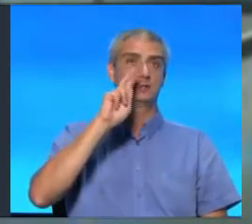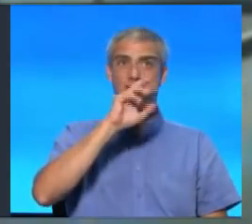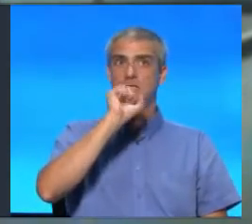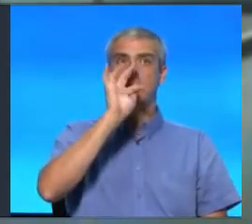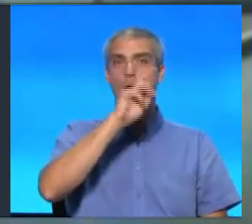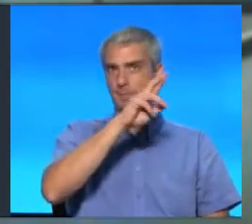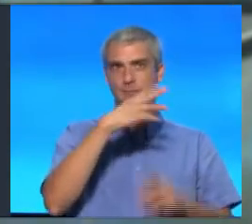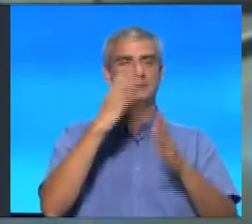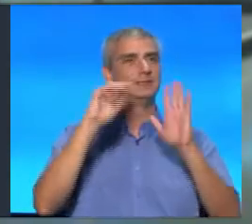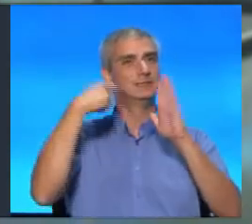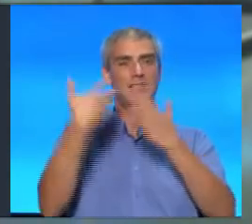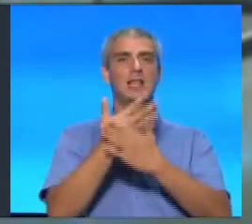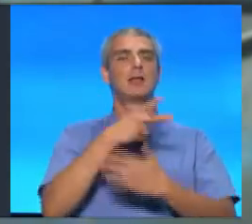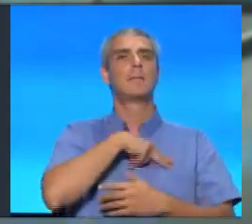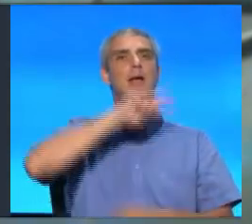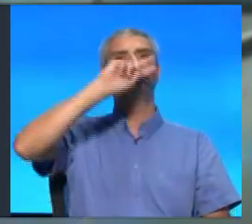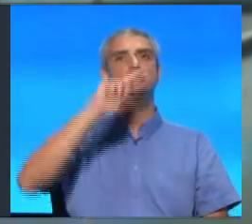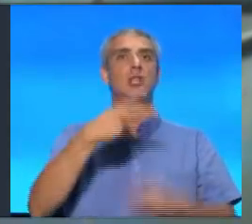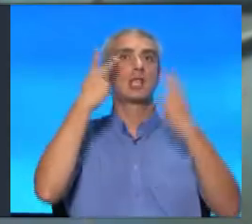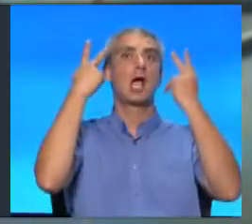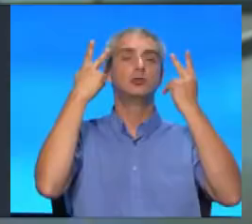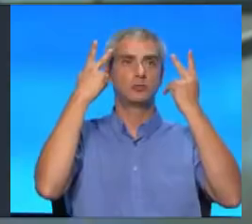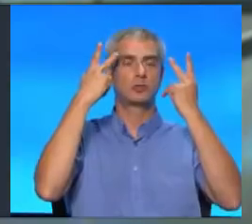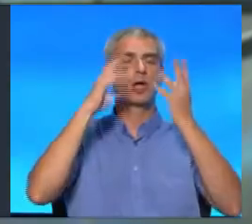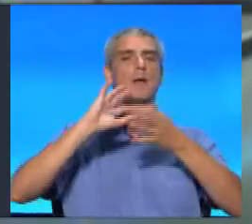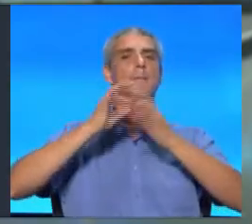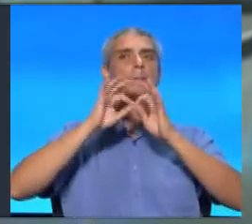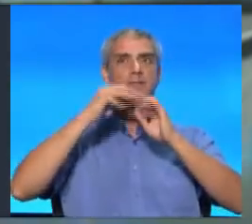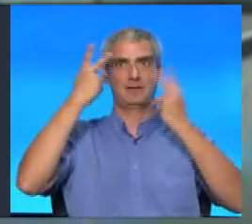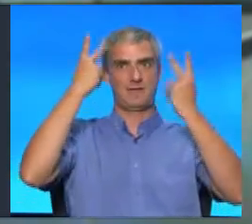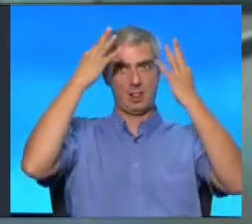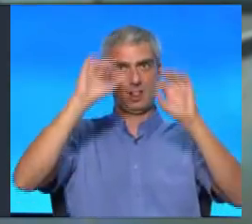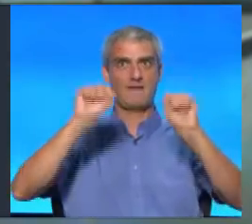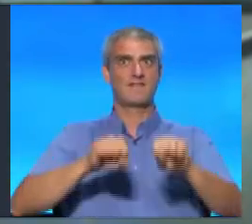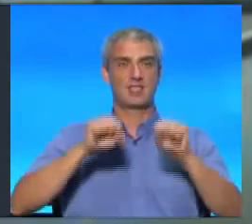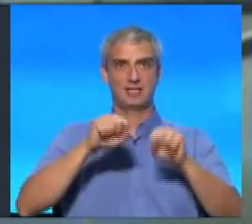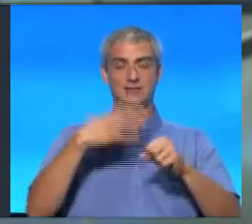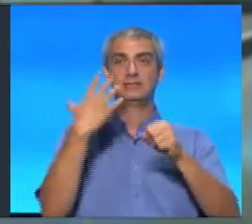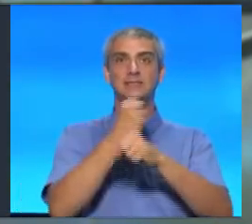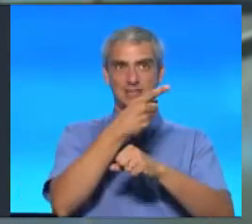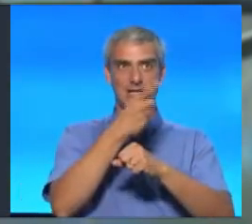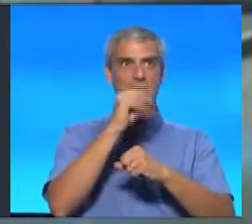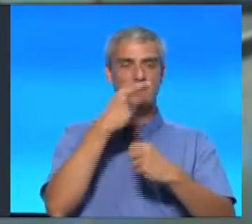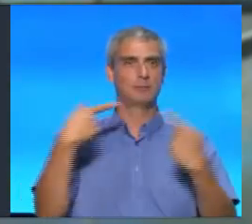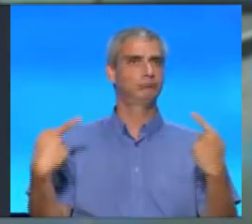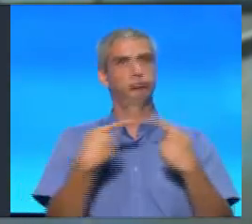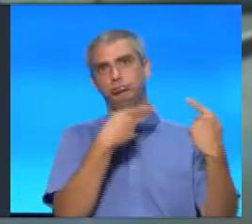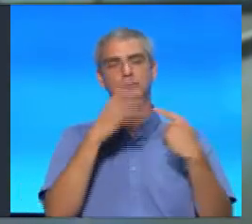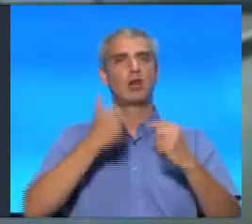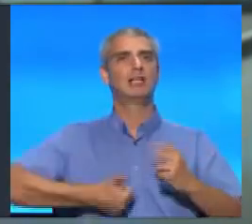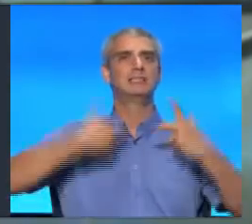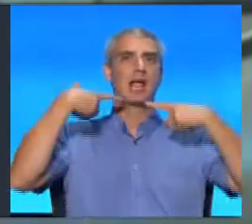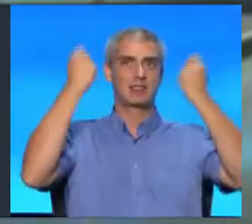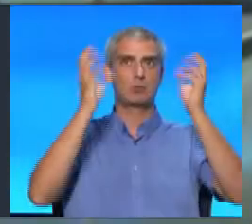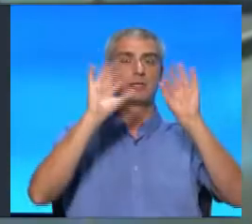שמוליק מעוז, בפרס השני בחשיבותו בפסטיבל המוערך הזה. על הזכייה ועל החזית שפתחה שרת התרבות עם הסרט